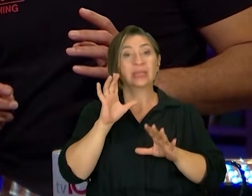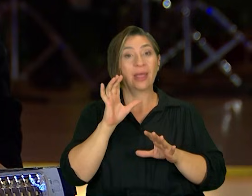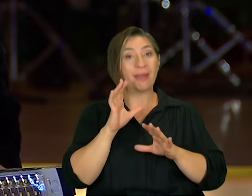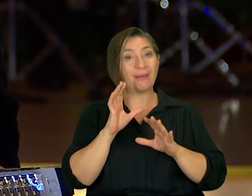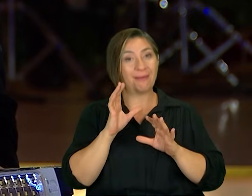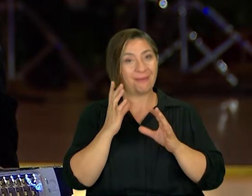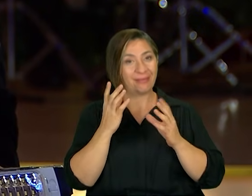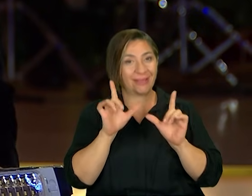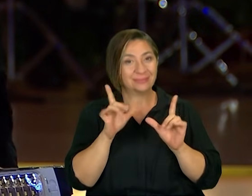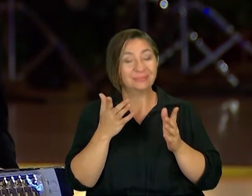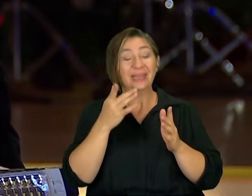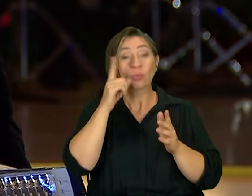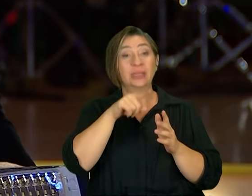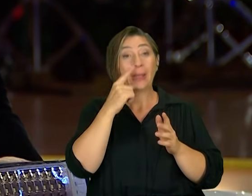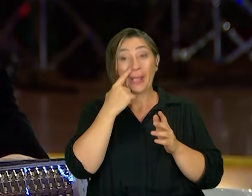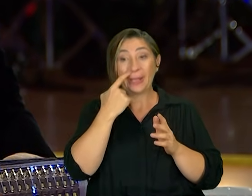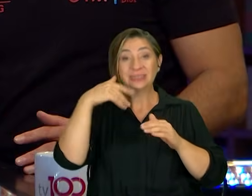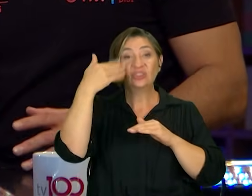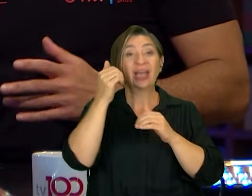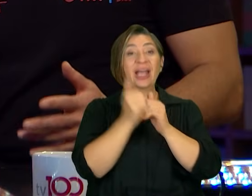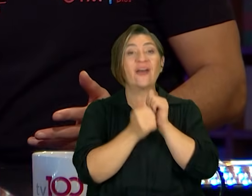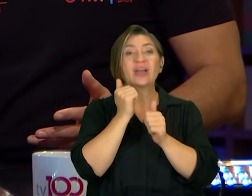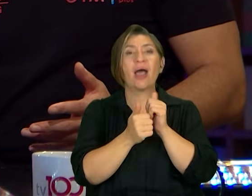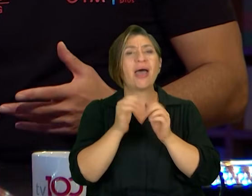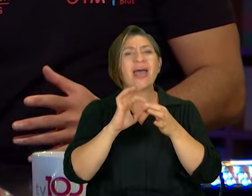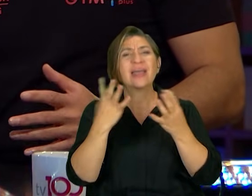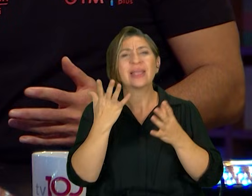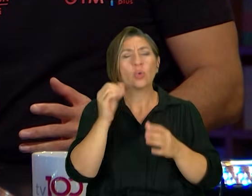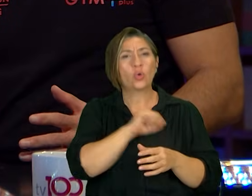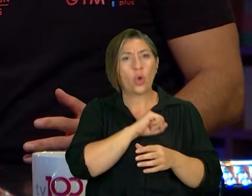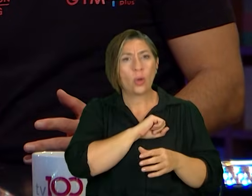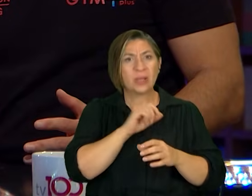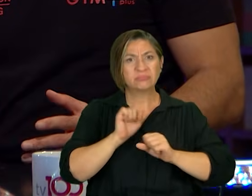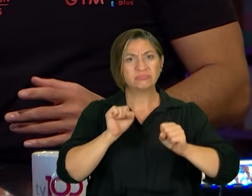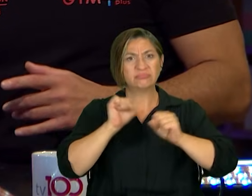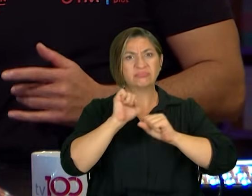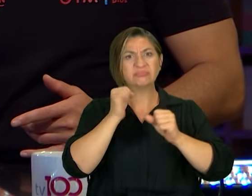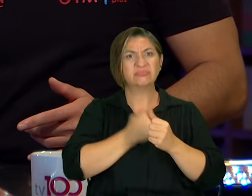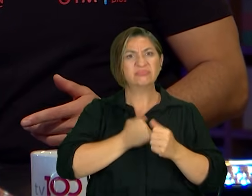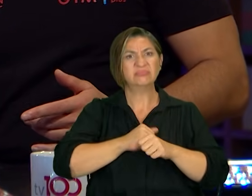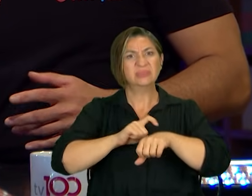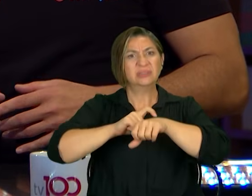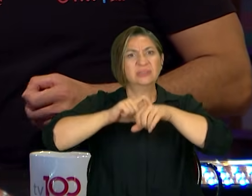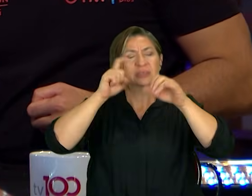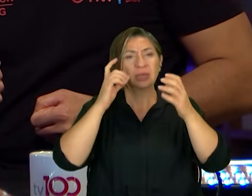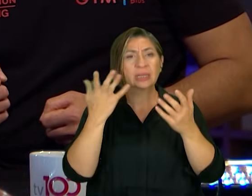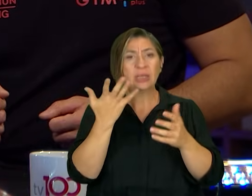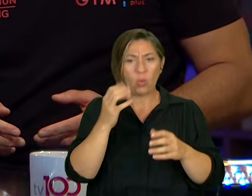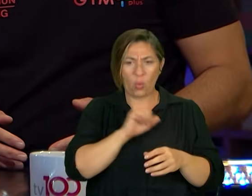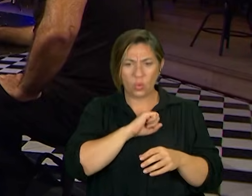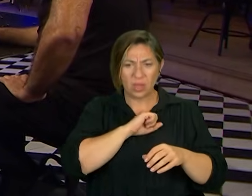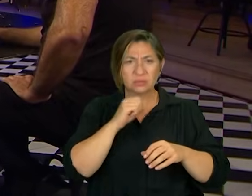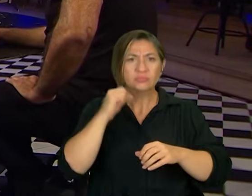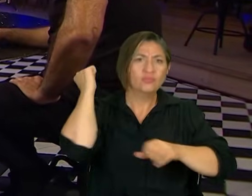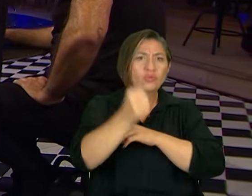Müthiş. Çünkü insanlar dışarıda bence kavga sebeplerinin en önemli iki noktası korkmak ve aşırı öfkelenmek. İnsanlara dikkat ederseniz ya korkudan